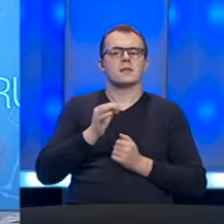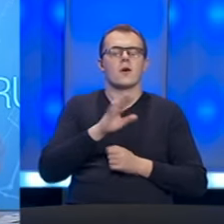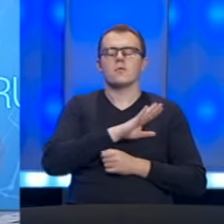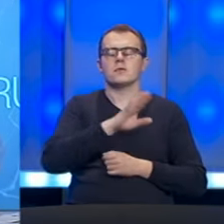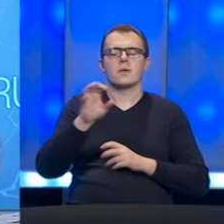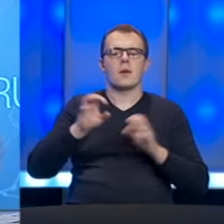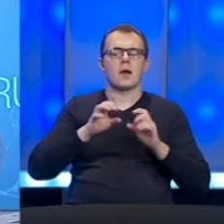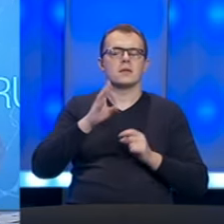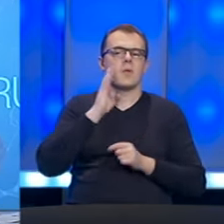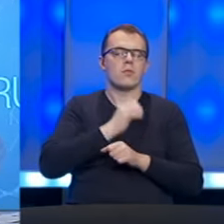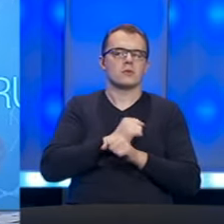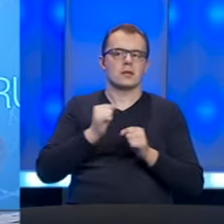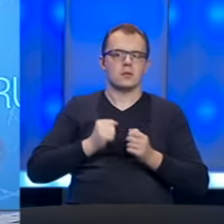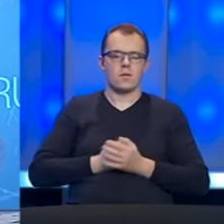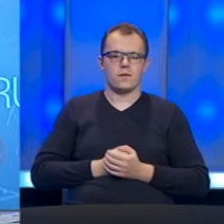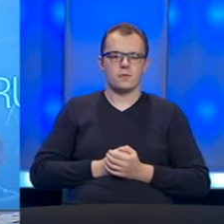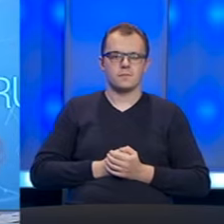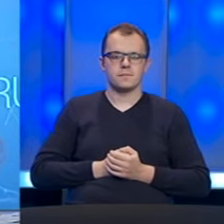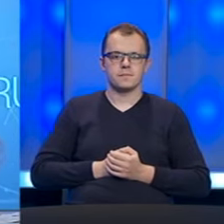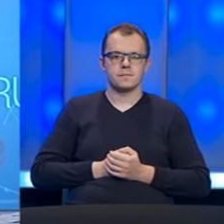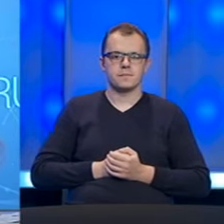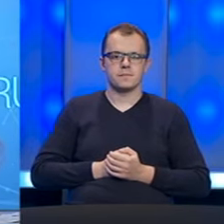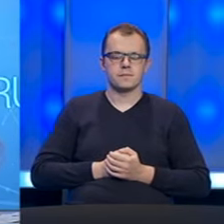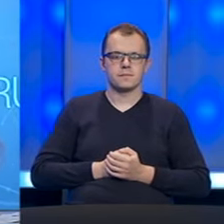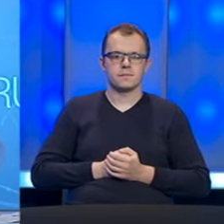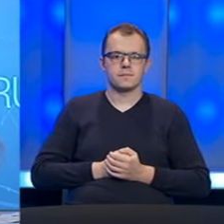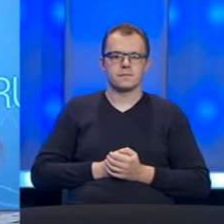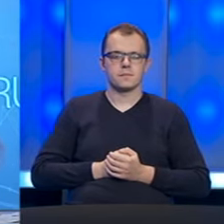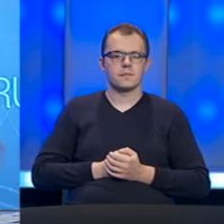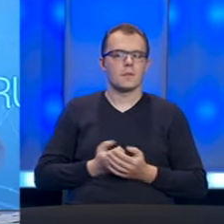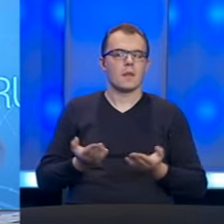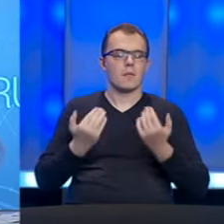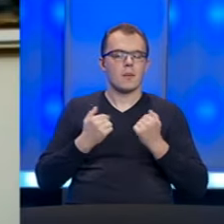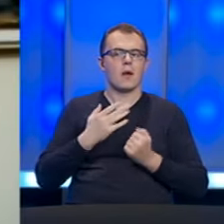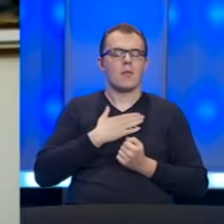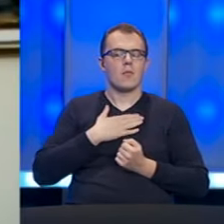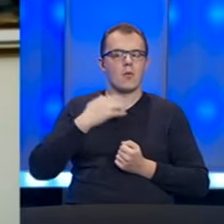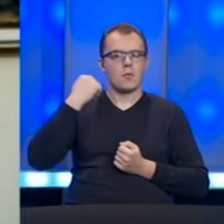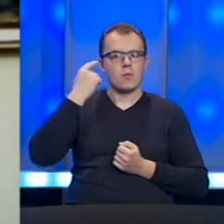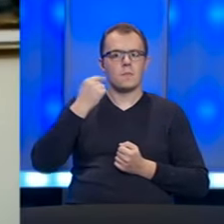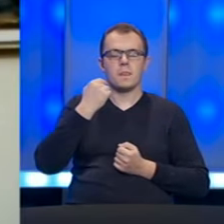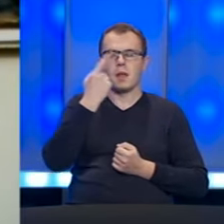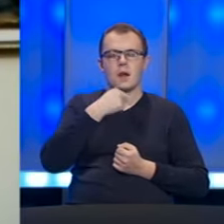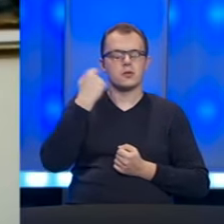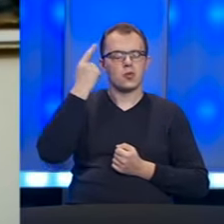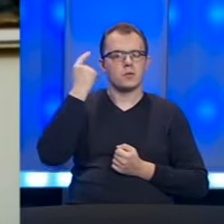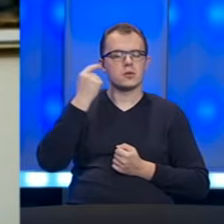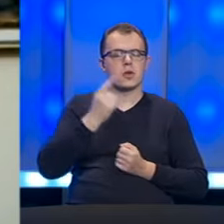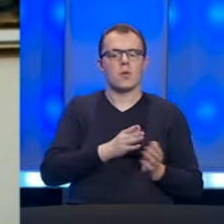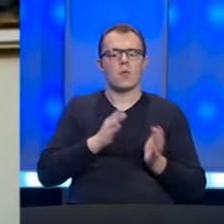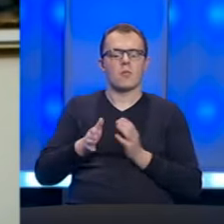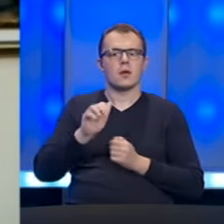svim radnicima u Bosni i Hercegovini? Pa, po mom ličnom mišljenju,